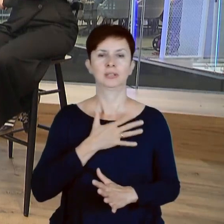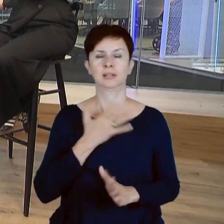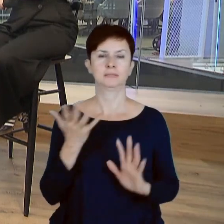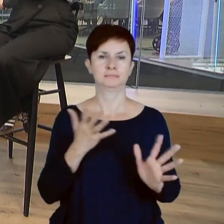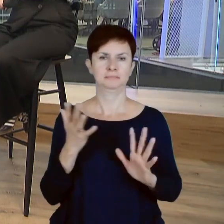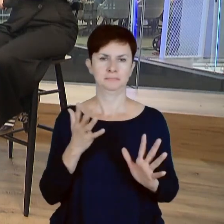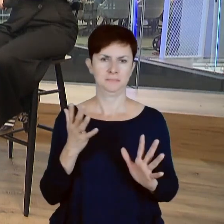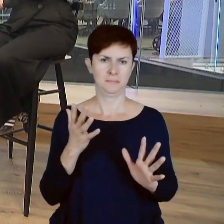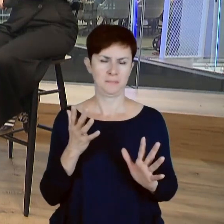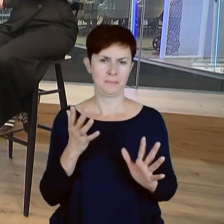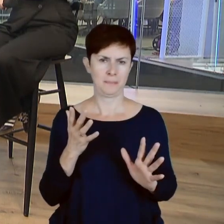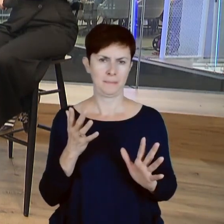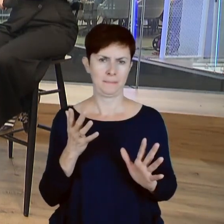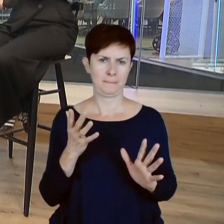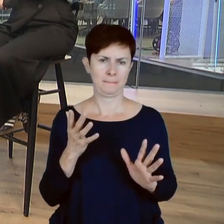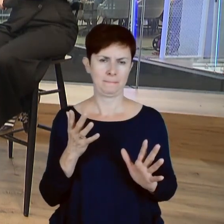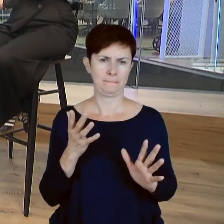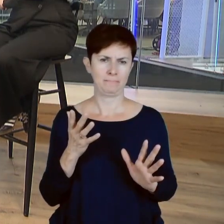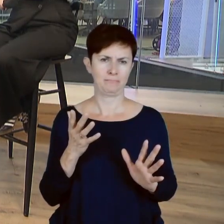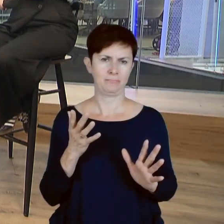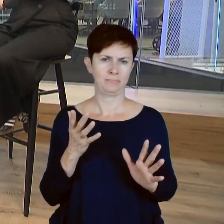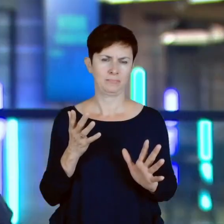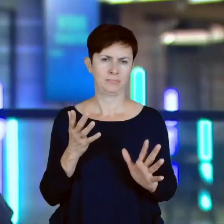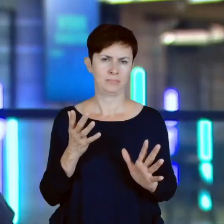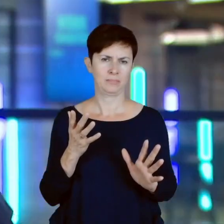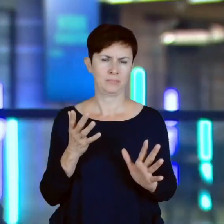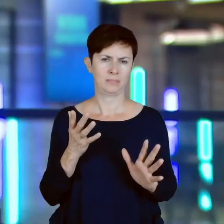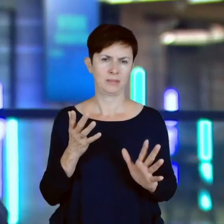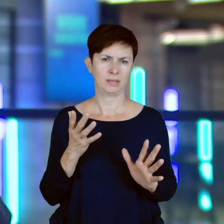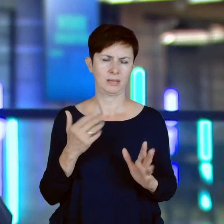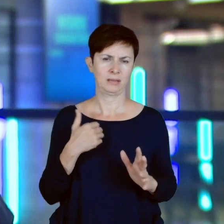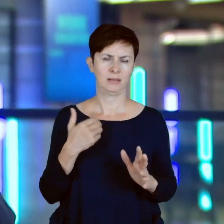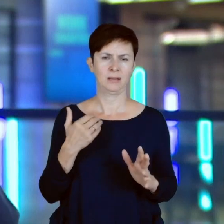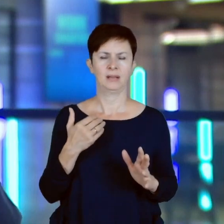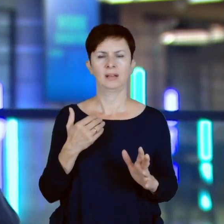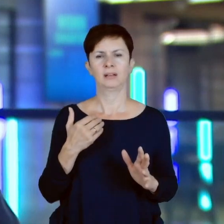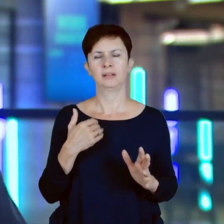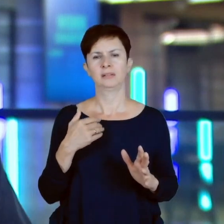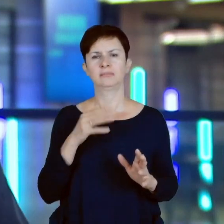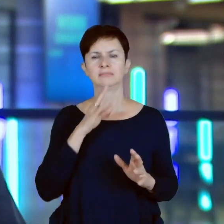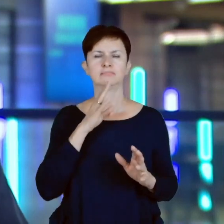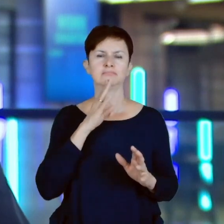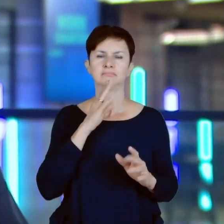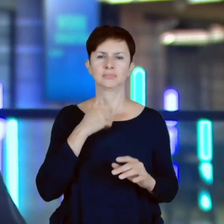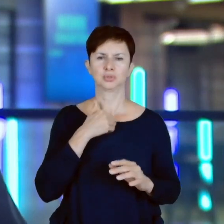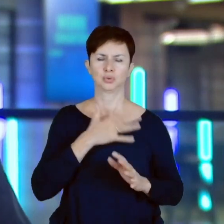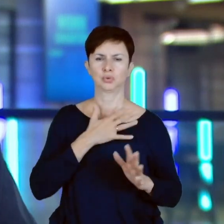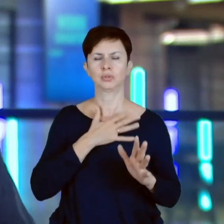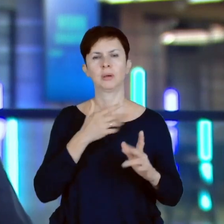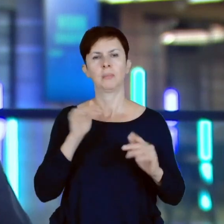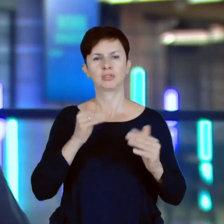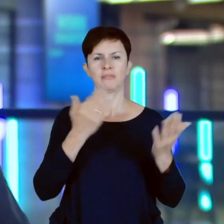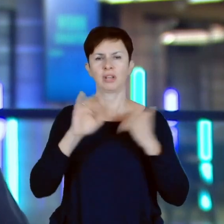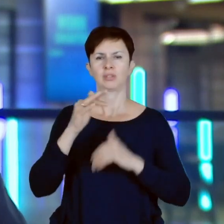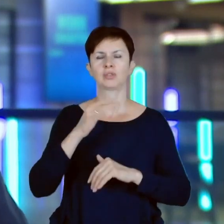żebyśmy się trochę znudzili technologiami, żebyśmy może mniej rozmawiali o tym AI, a więcej o ADHD. Myślę, żeby nam dużo dobrego z tego przyszło, bo